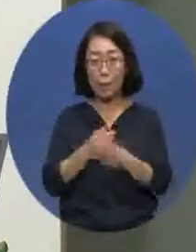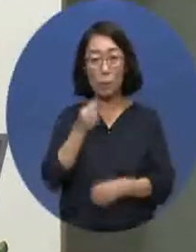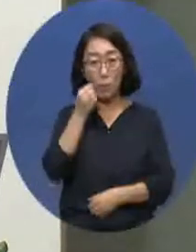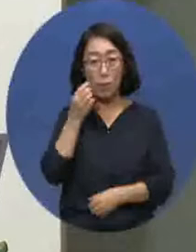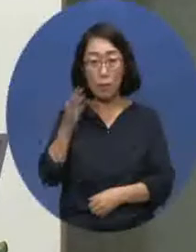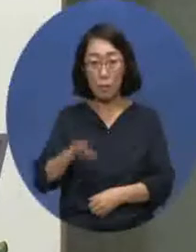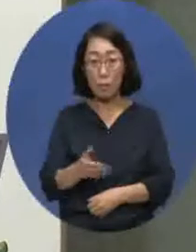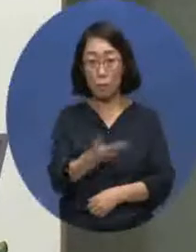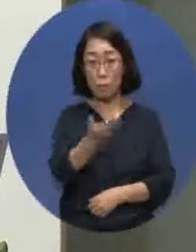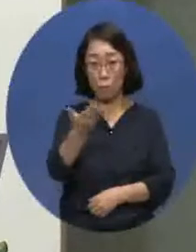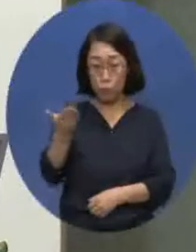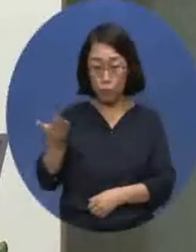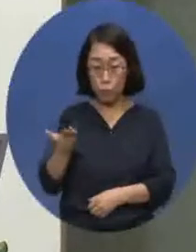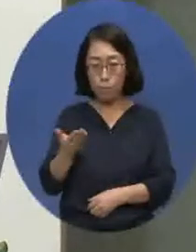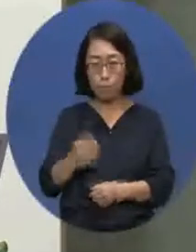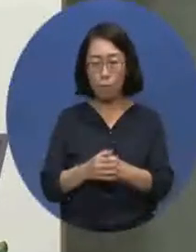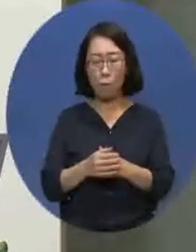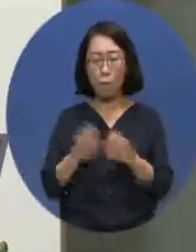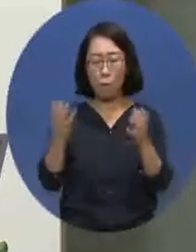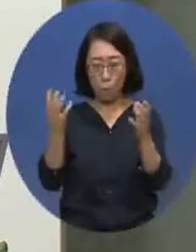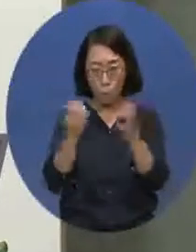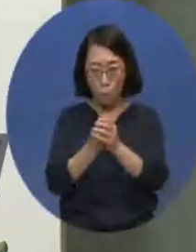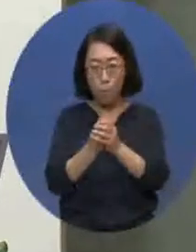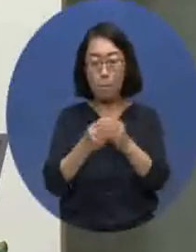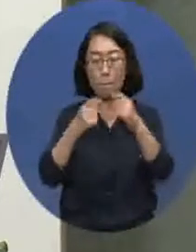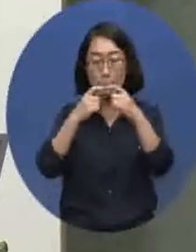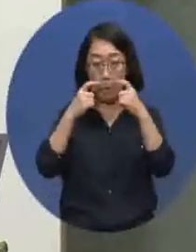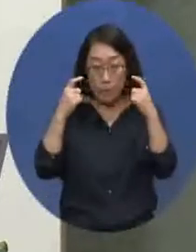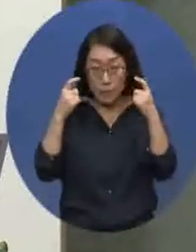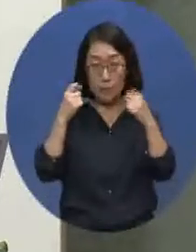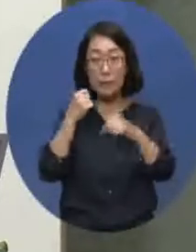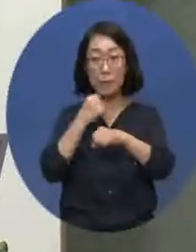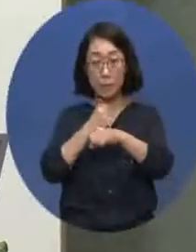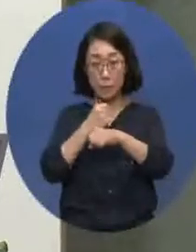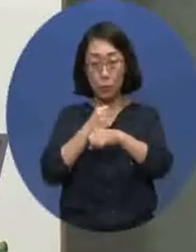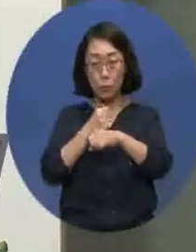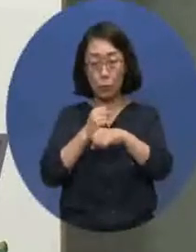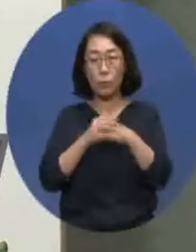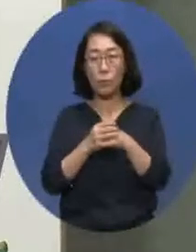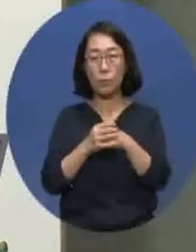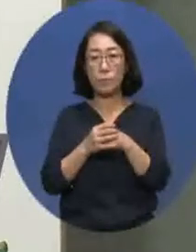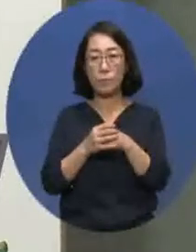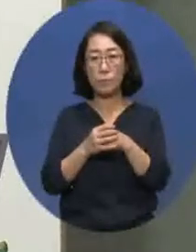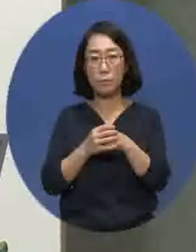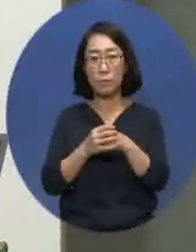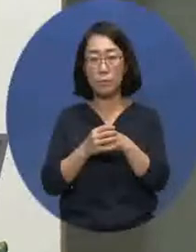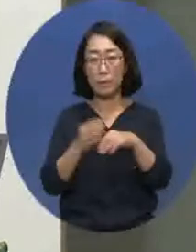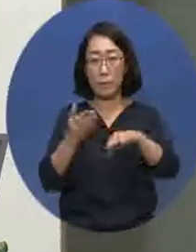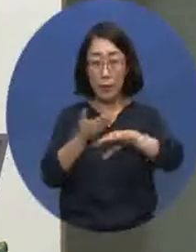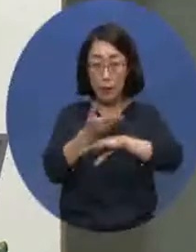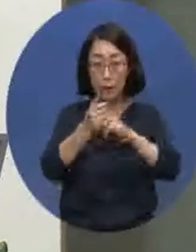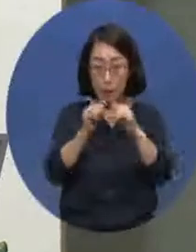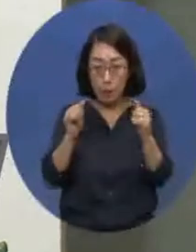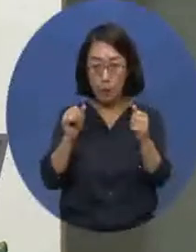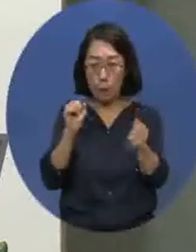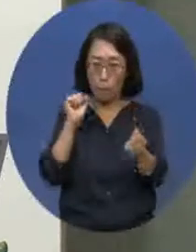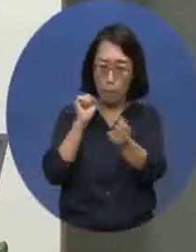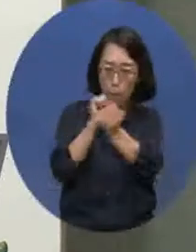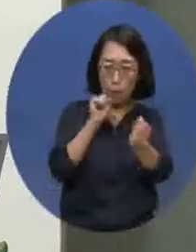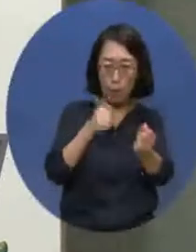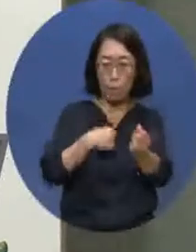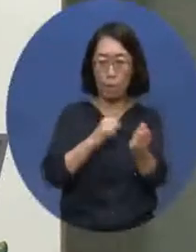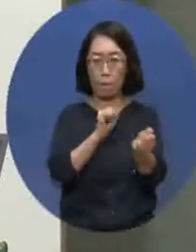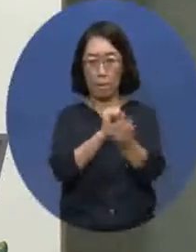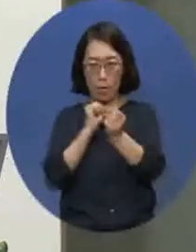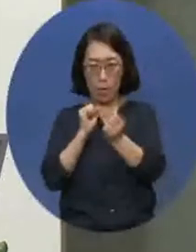은 철저하게 마스크를 쓰시고 타인에게 또 나 자신에게